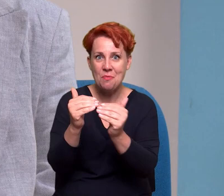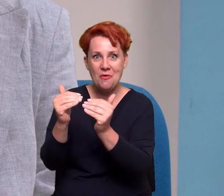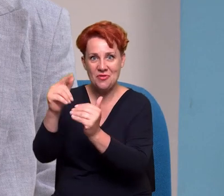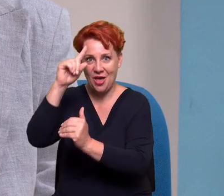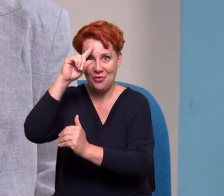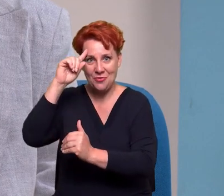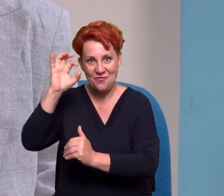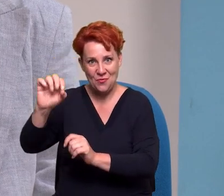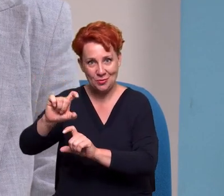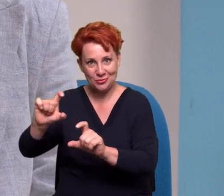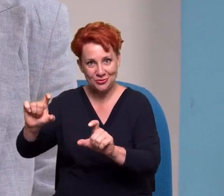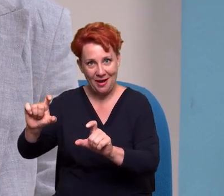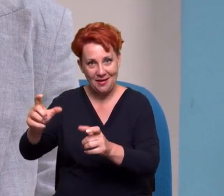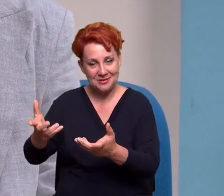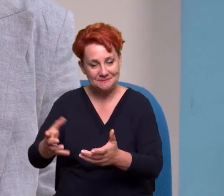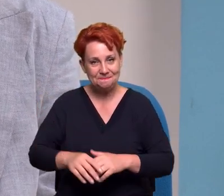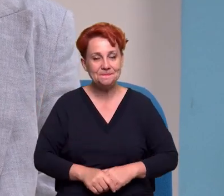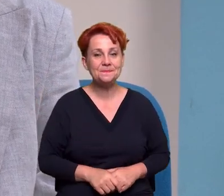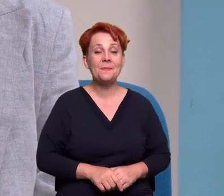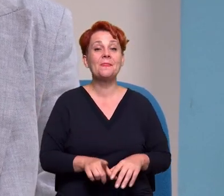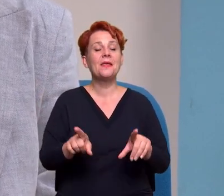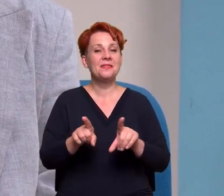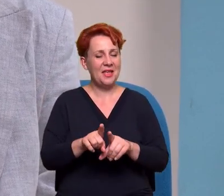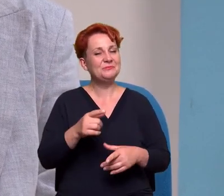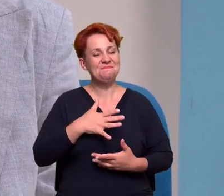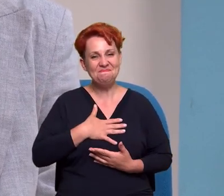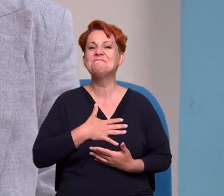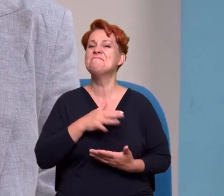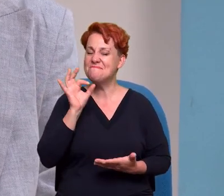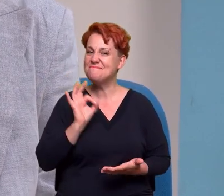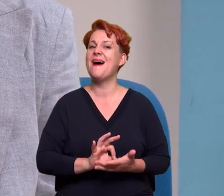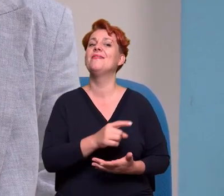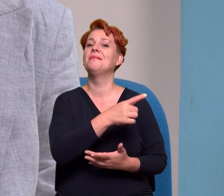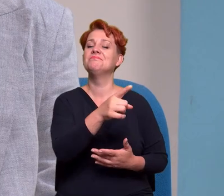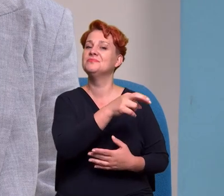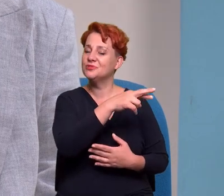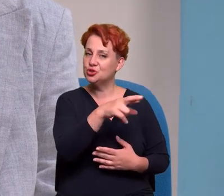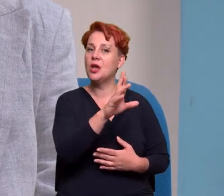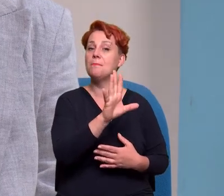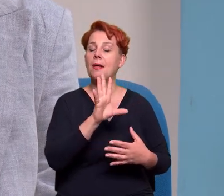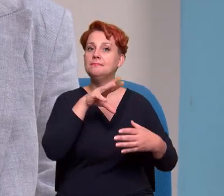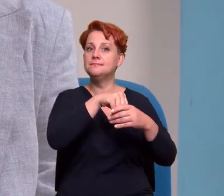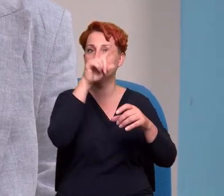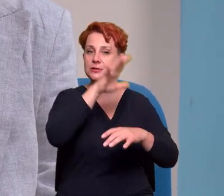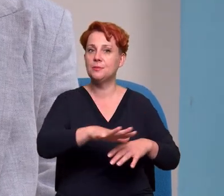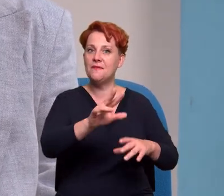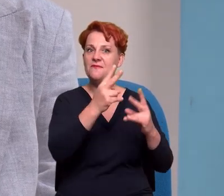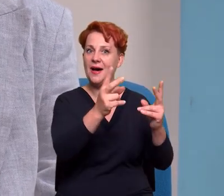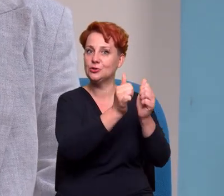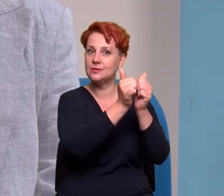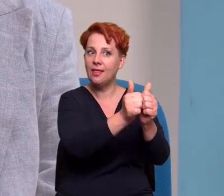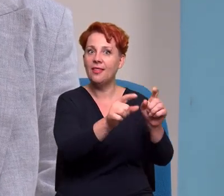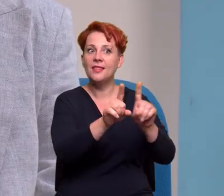przeznaczony ludziom. Nie mam też wątpliwości, że odgrywają aktywne role w procesach społecznych, posiadają zdolność